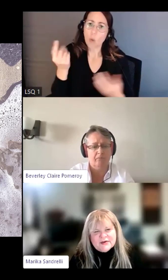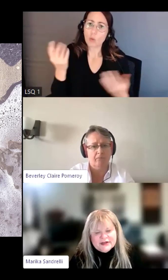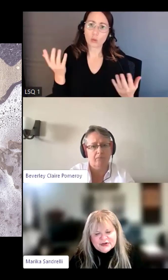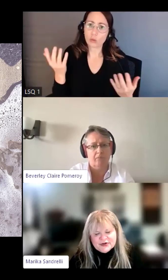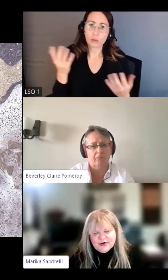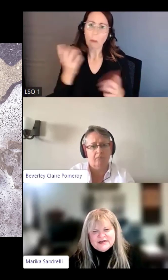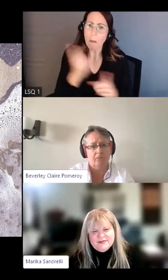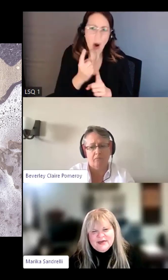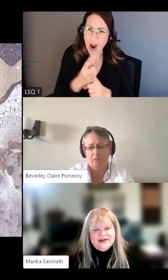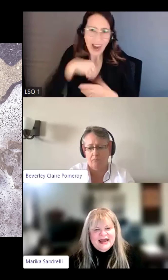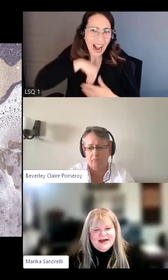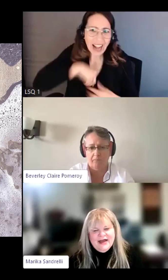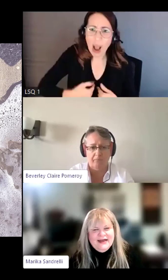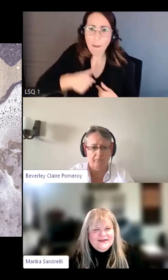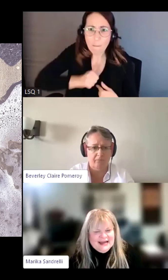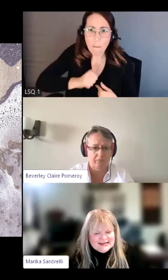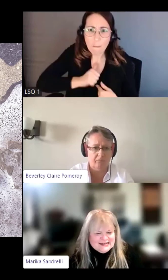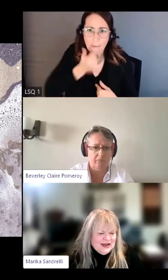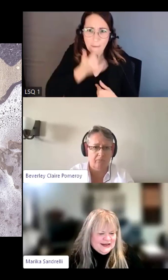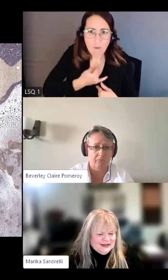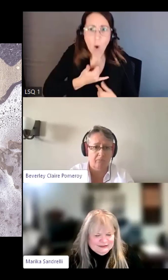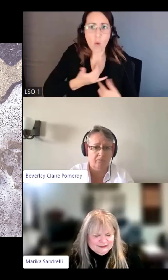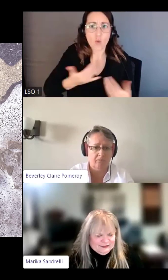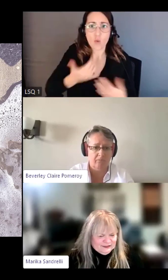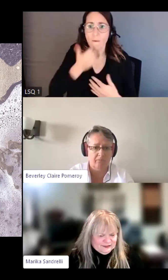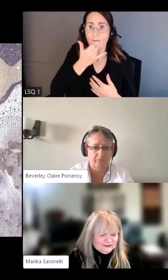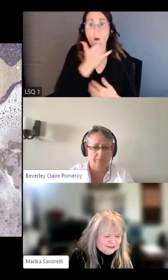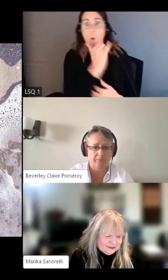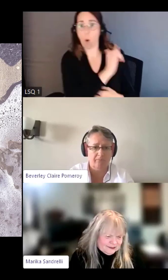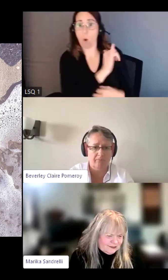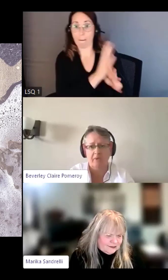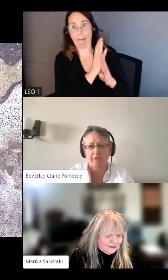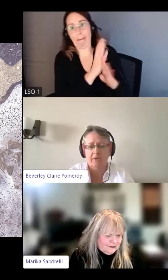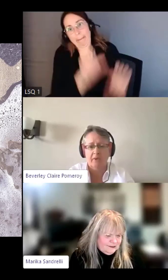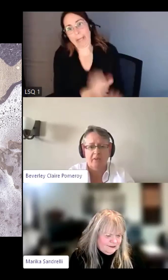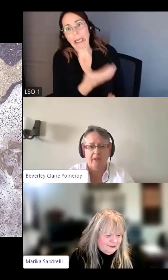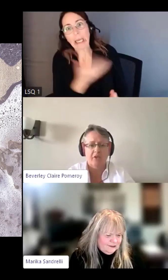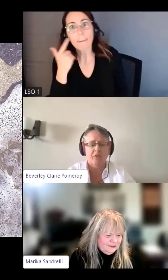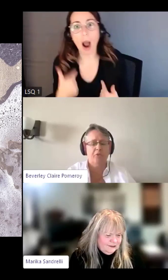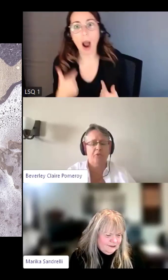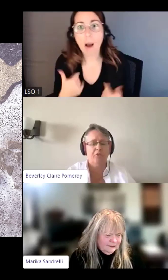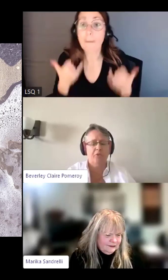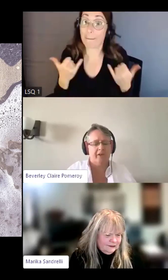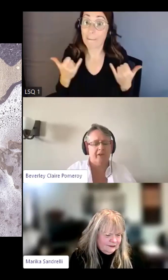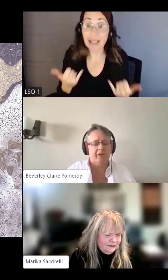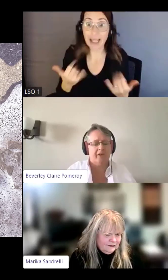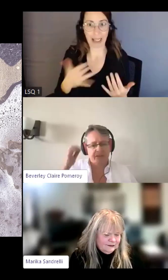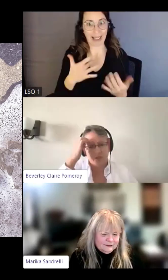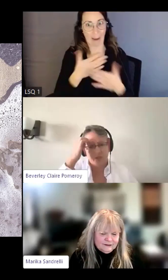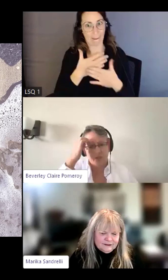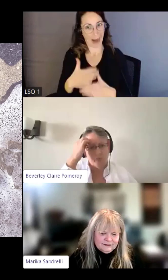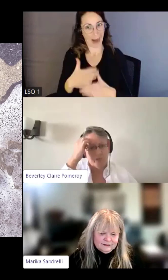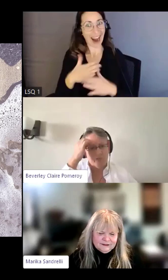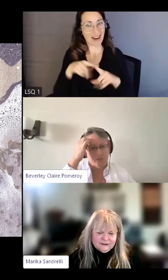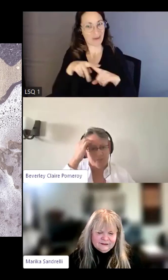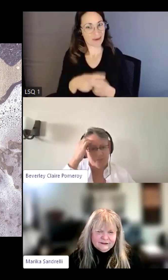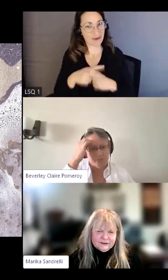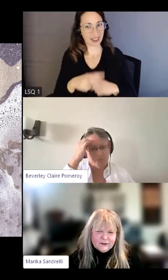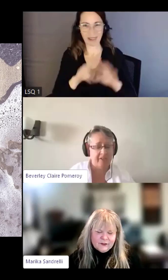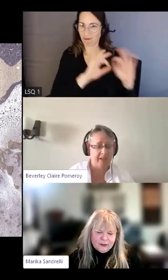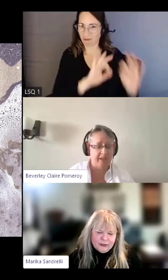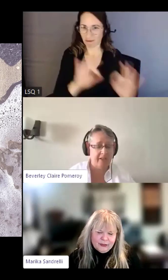Maintenant, je sens que j'ai les outils en main pour pouvoir ajuster tout cela. Merci de